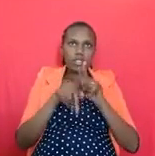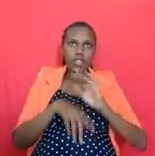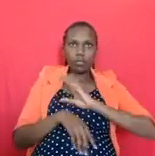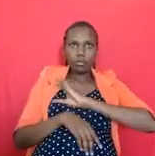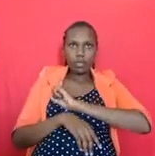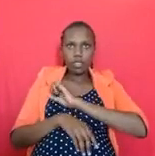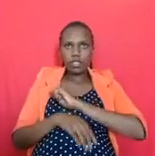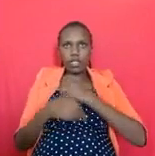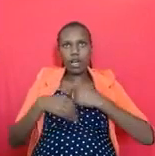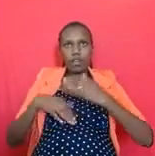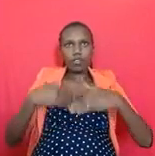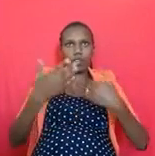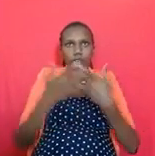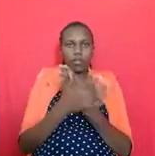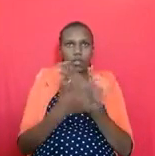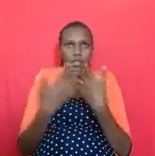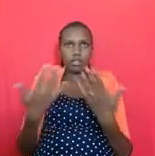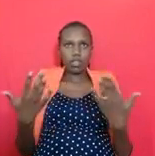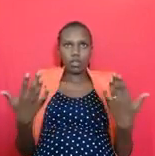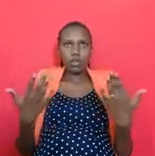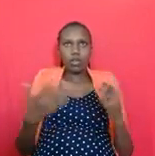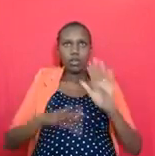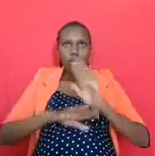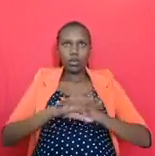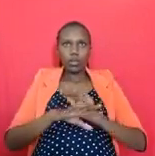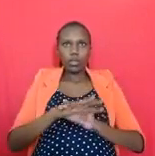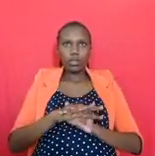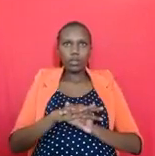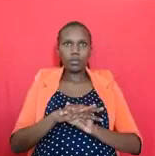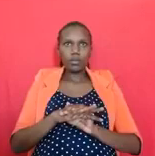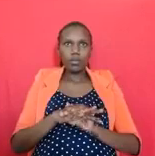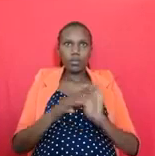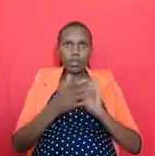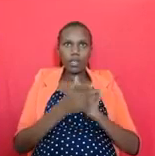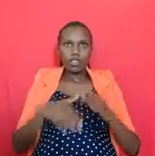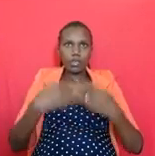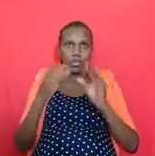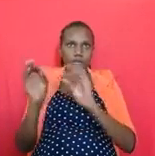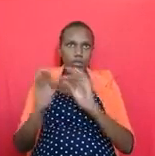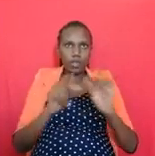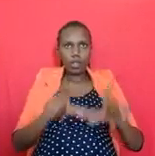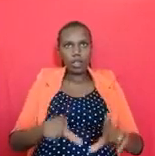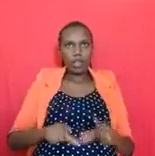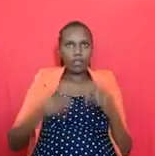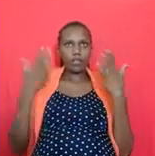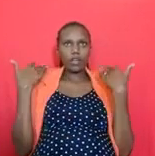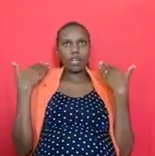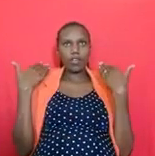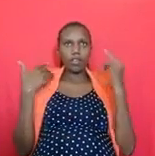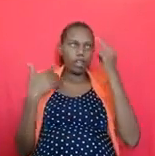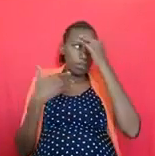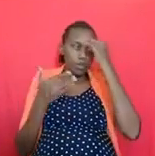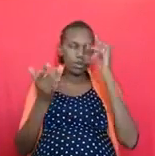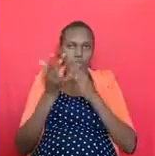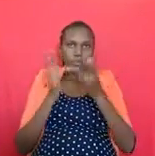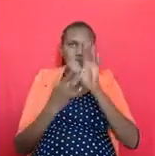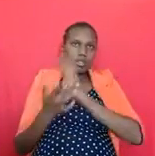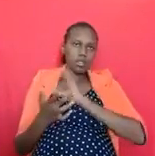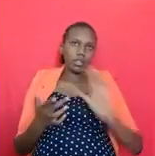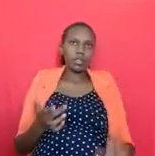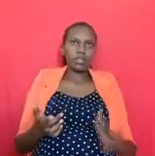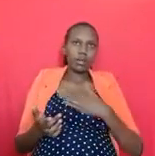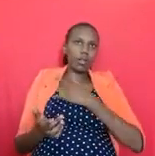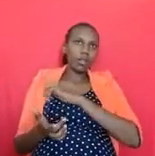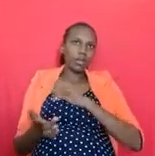Aromumiriria na aromuhe hinya wa maundu mothe mega. Ningi aromukinya mwini uria utagathira, ni undu wa Yesu Kristo